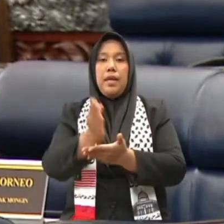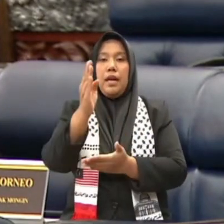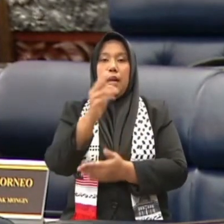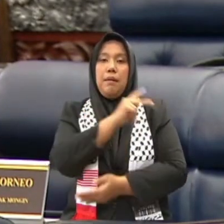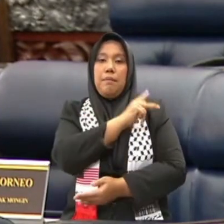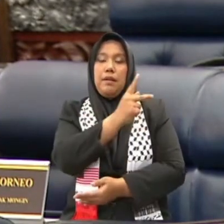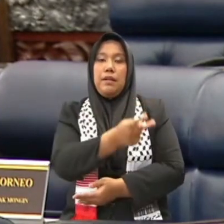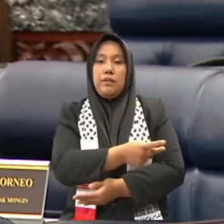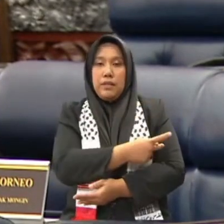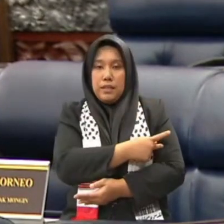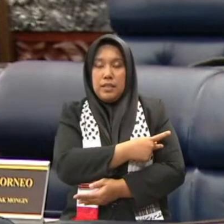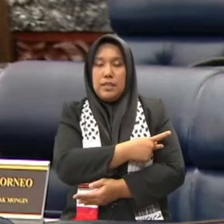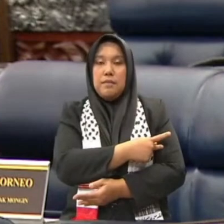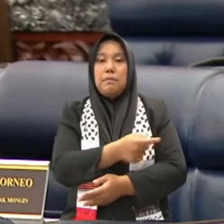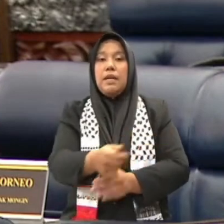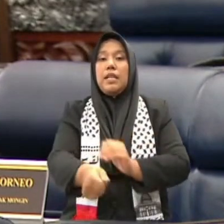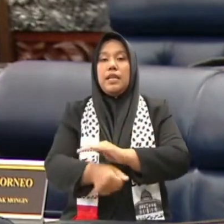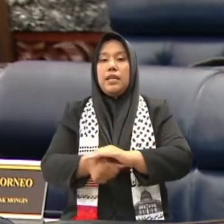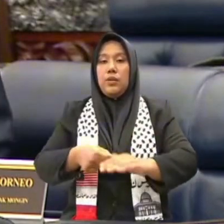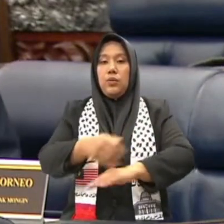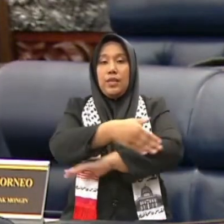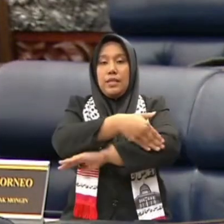tindakan dengan segera.